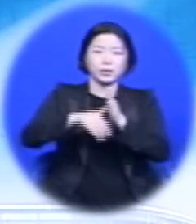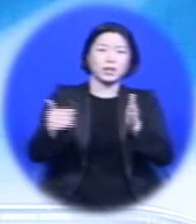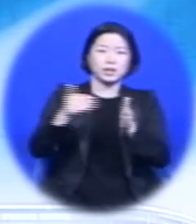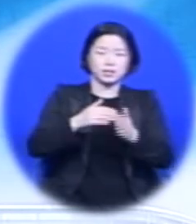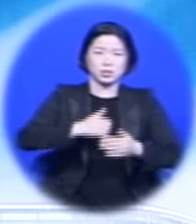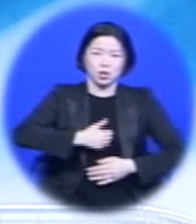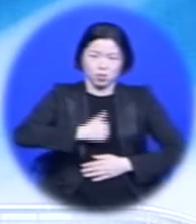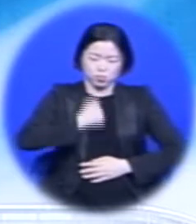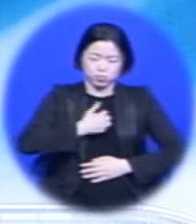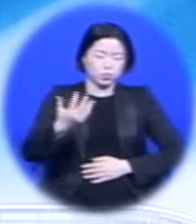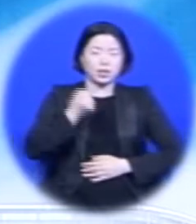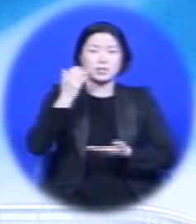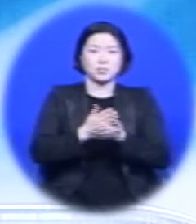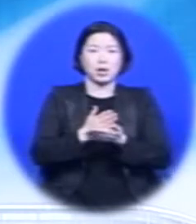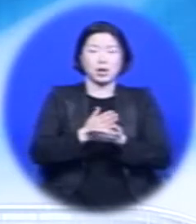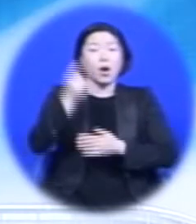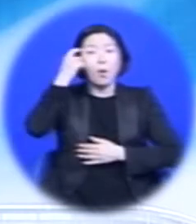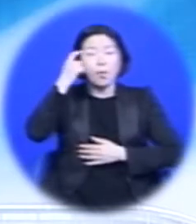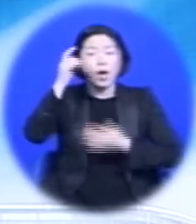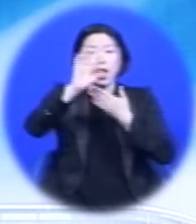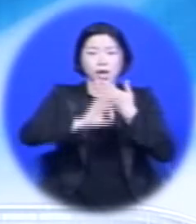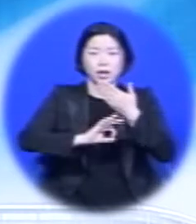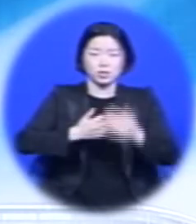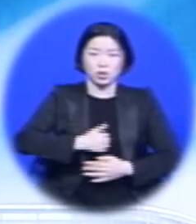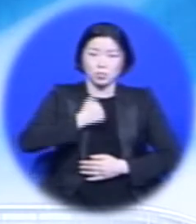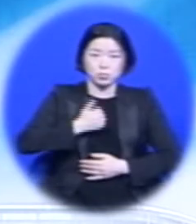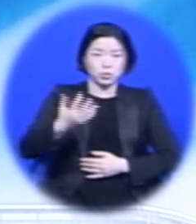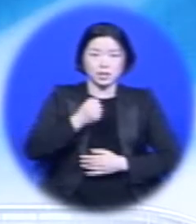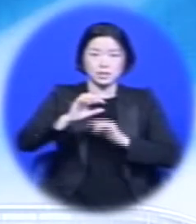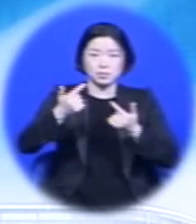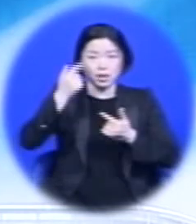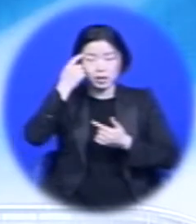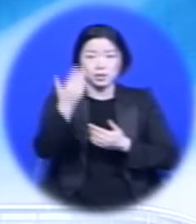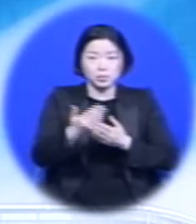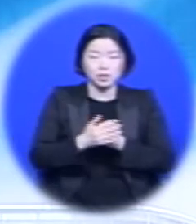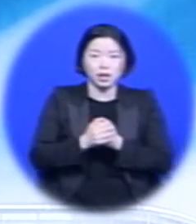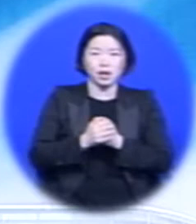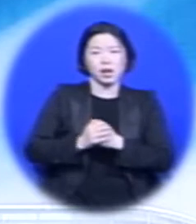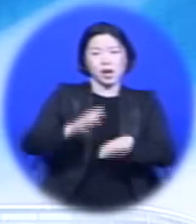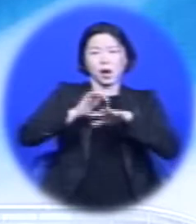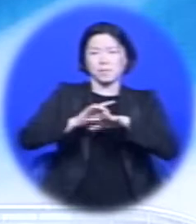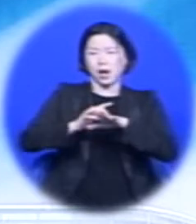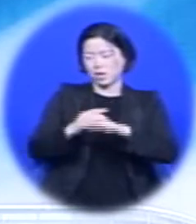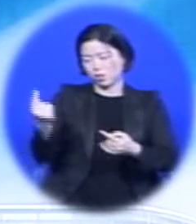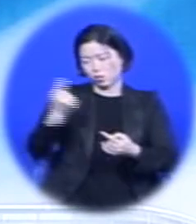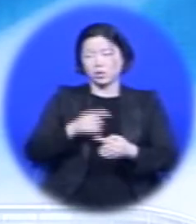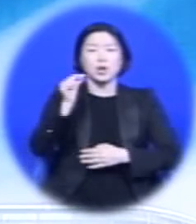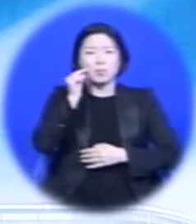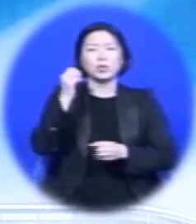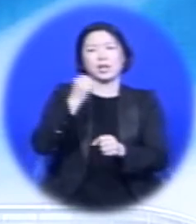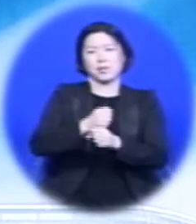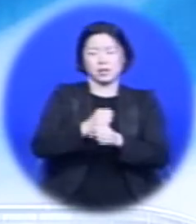말고. 왜 해가 지도록 분을 품지 말아야 됩니까? 마귀로 틈을 타지 못하게 하라.